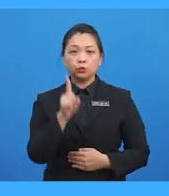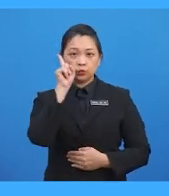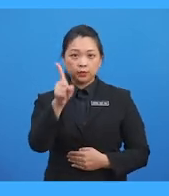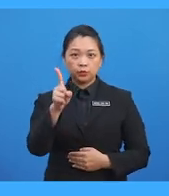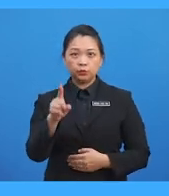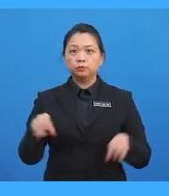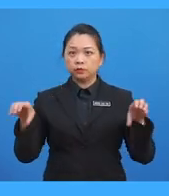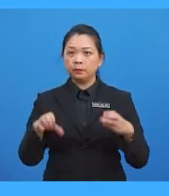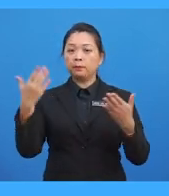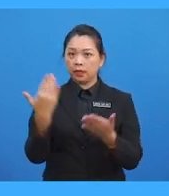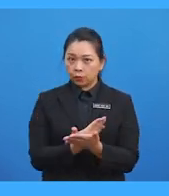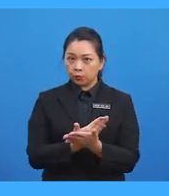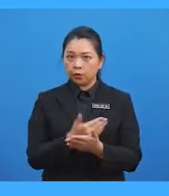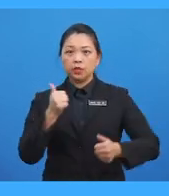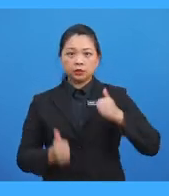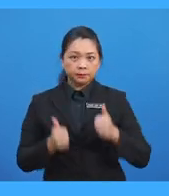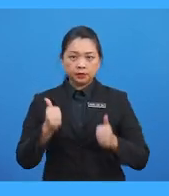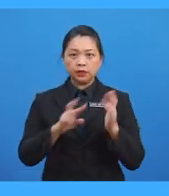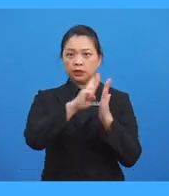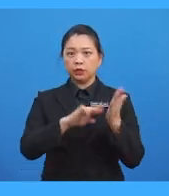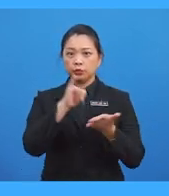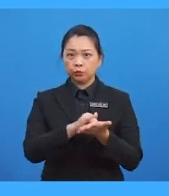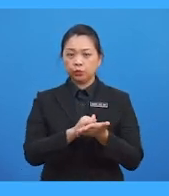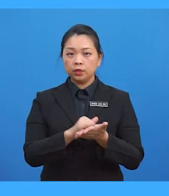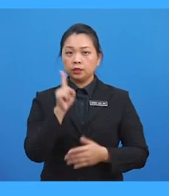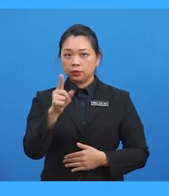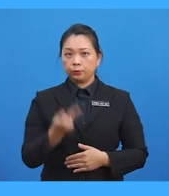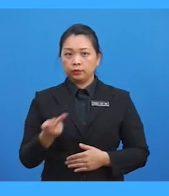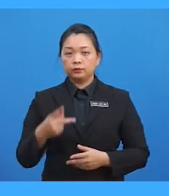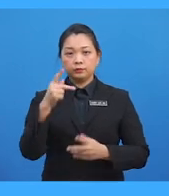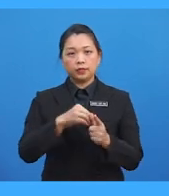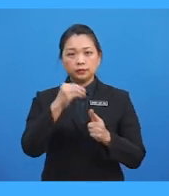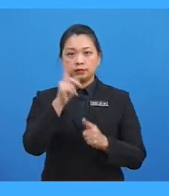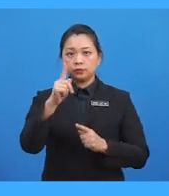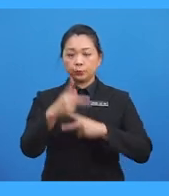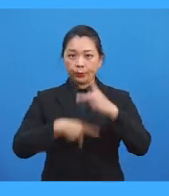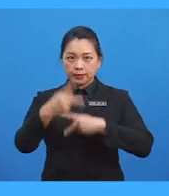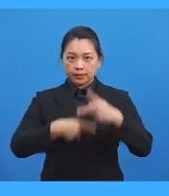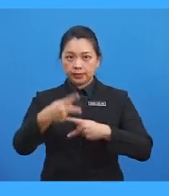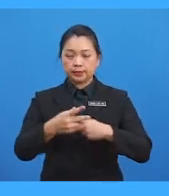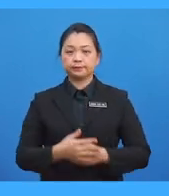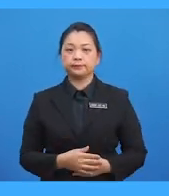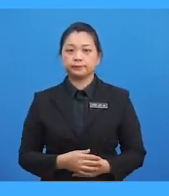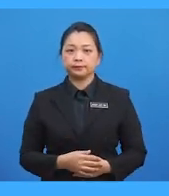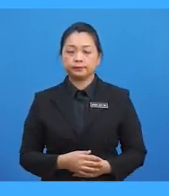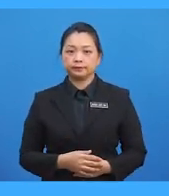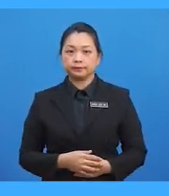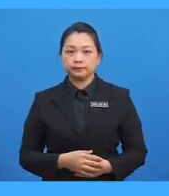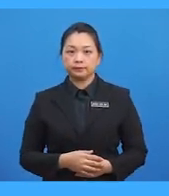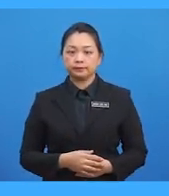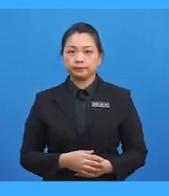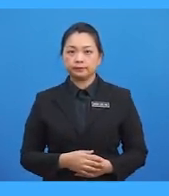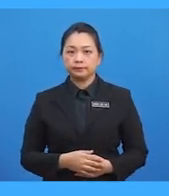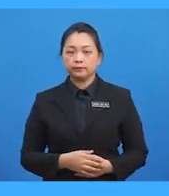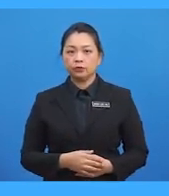baru sama ada rekaan itu merupakan satu produk atau satu proses. Hak eksklusif yang diberikan untuk